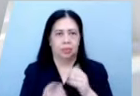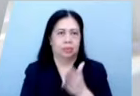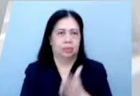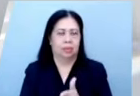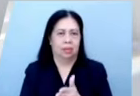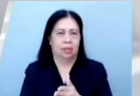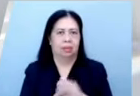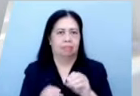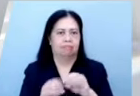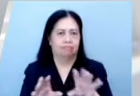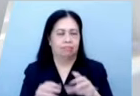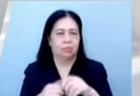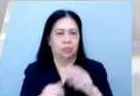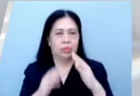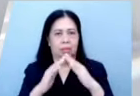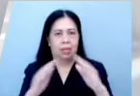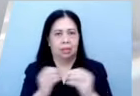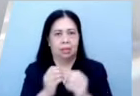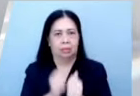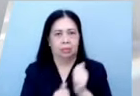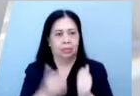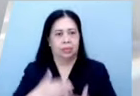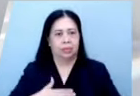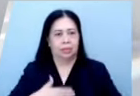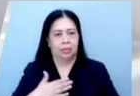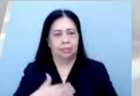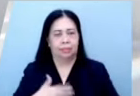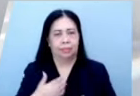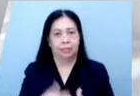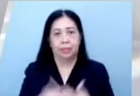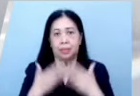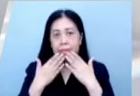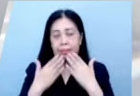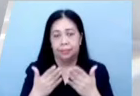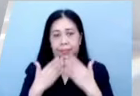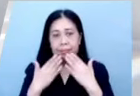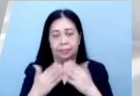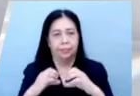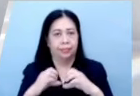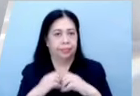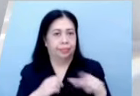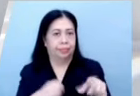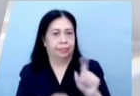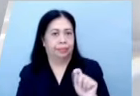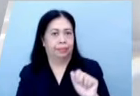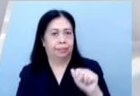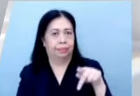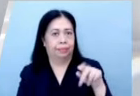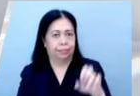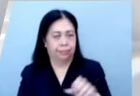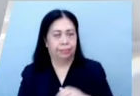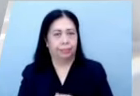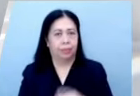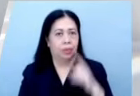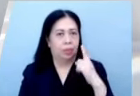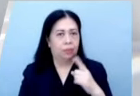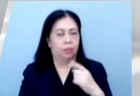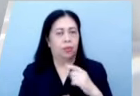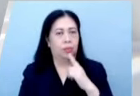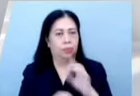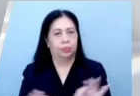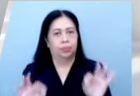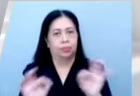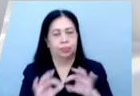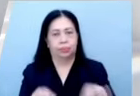ng Tahanang Pinakamasaya. Nagpasalamat ang GMA Network sa Tape Incorporated para sa napakahalagang ambag nito